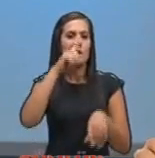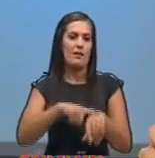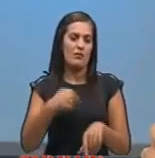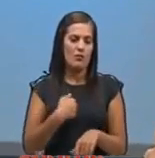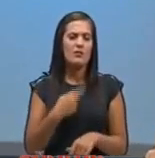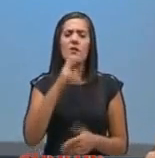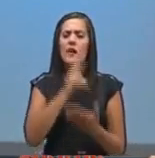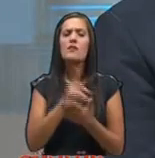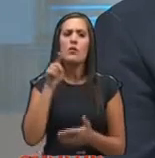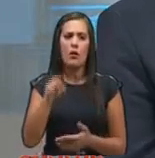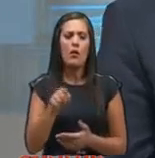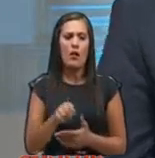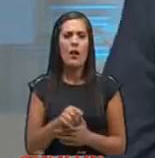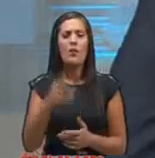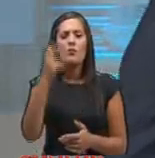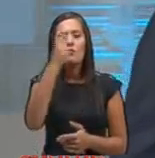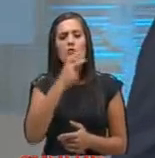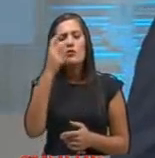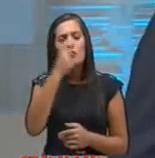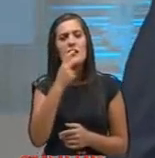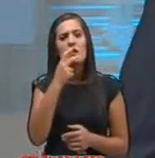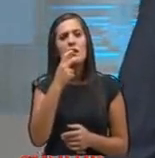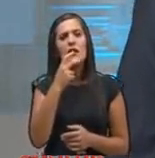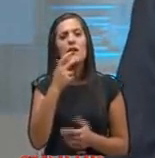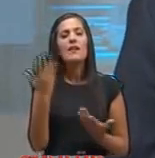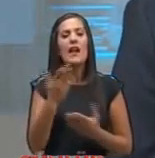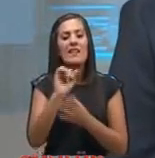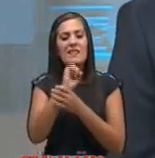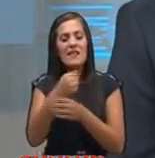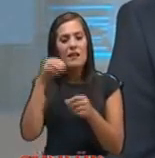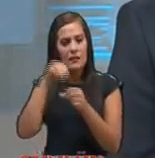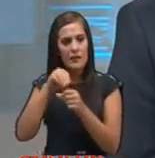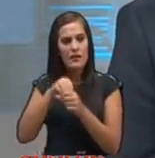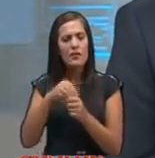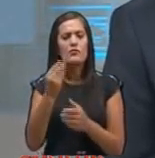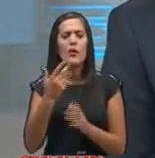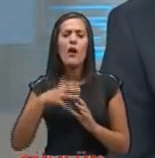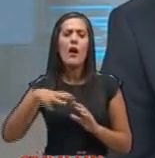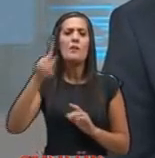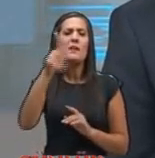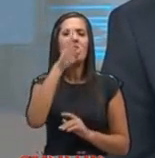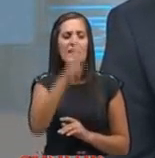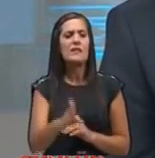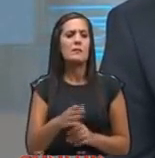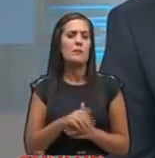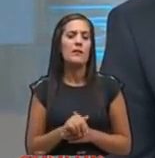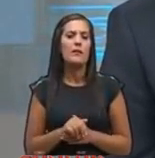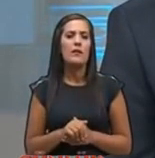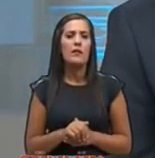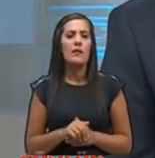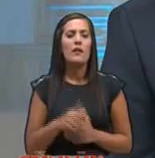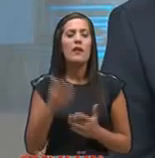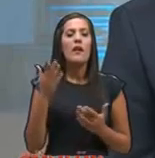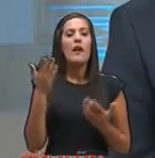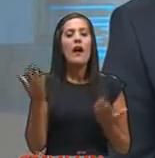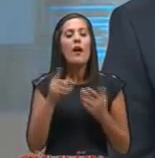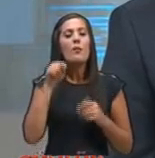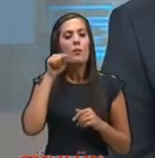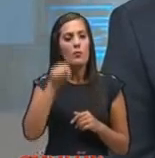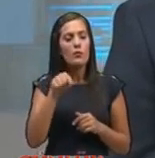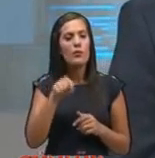inanıyoruz. Kesinlikle öyle. Müzik yani sanat çok ayrı bir disiplindir. Yani